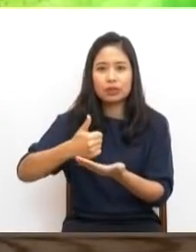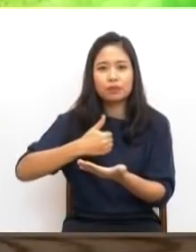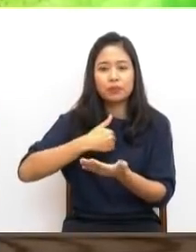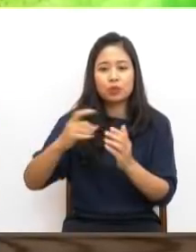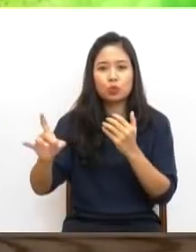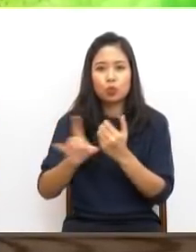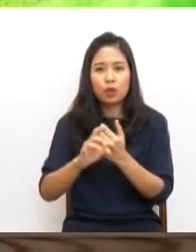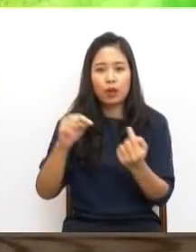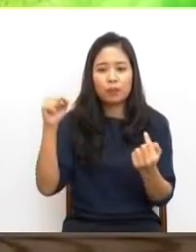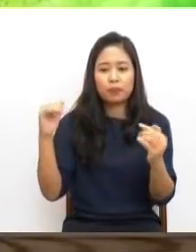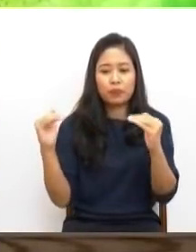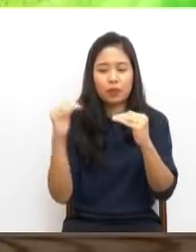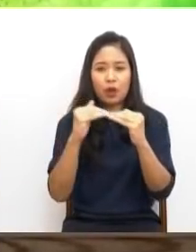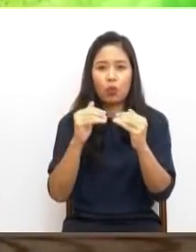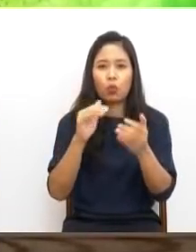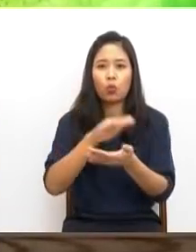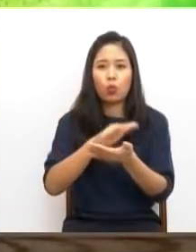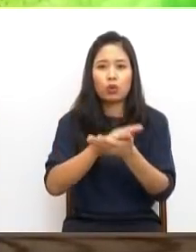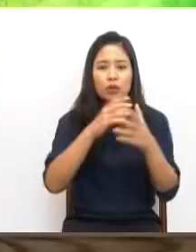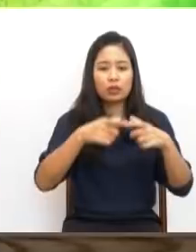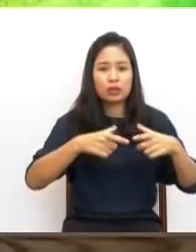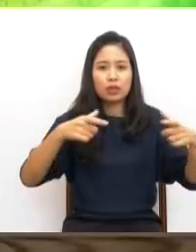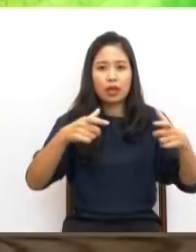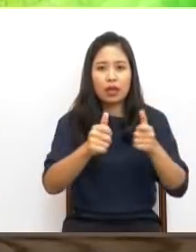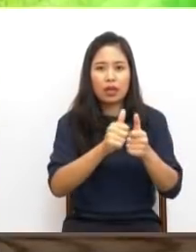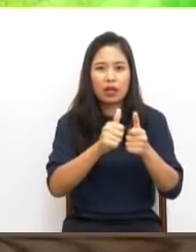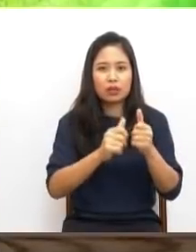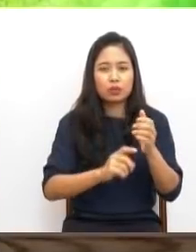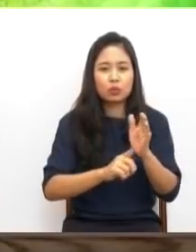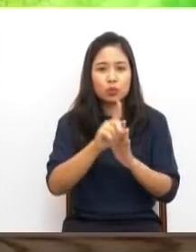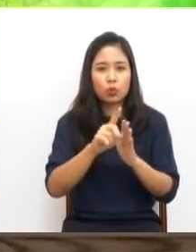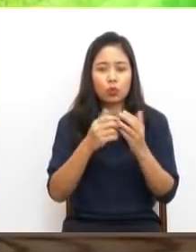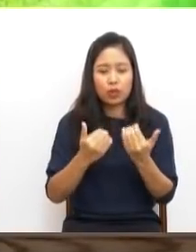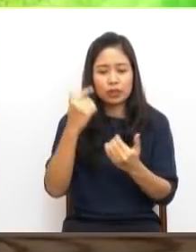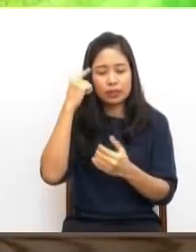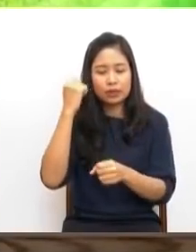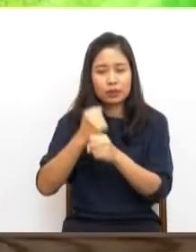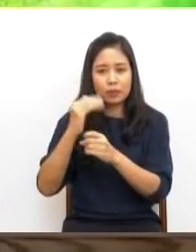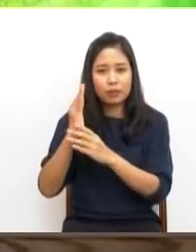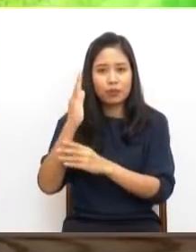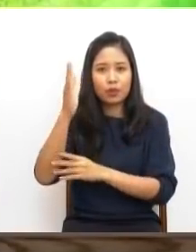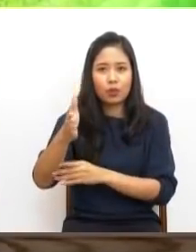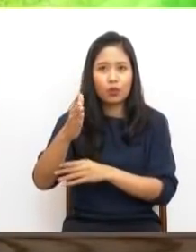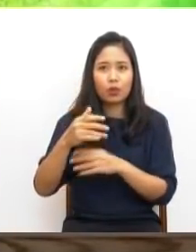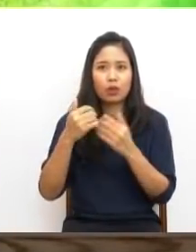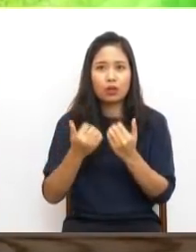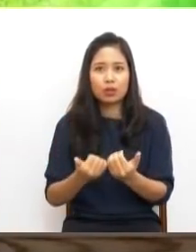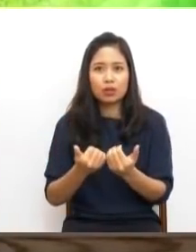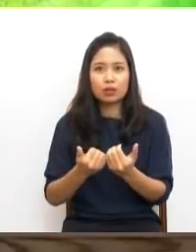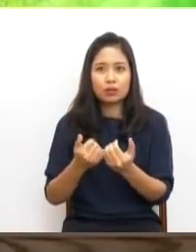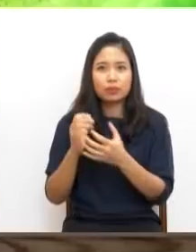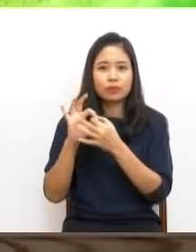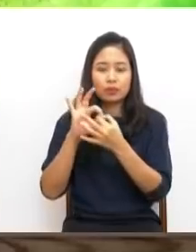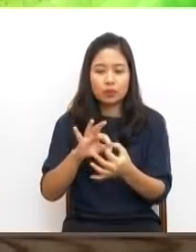ข่งขันสูงอย่างไรด้วยวิธีการไหนเราก็จะเติมปัจจัยเข้าไปนะครับพร้อมกับยุทธศาสตร์ในการที่จะไปยกระดับคุณ